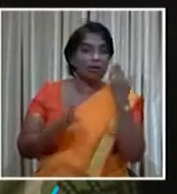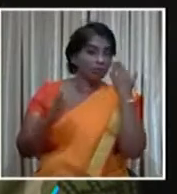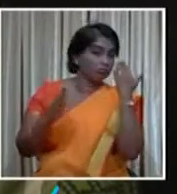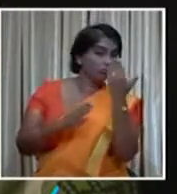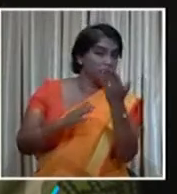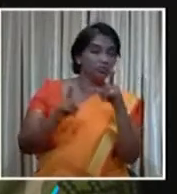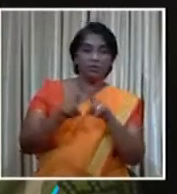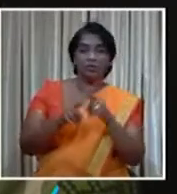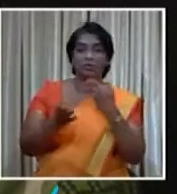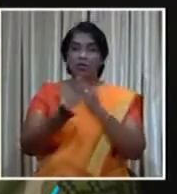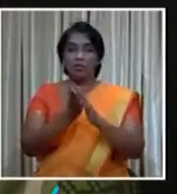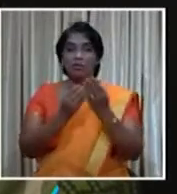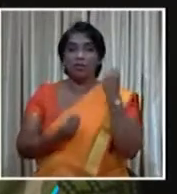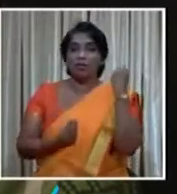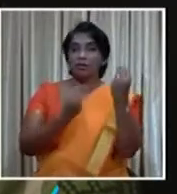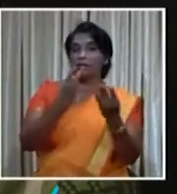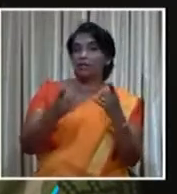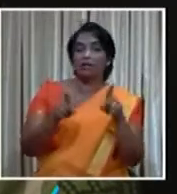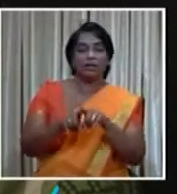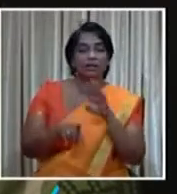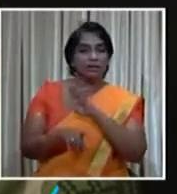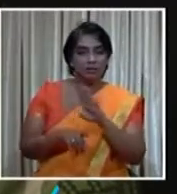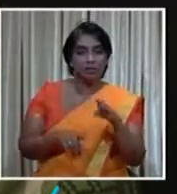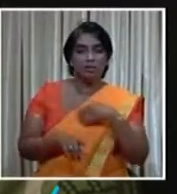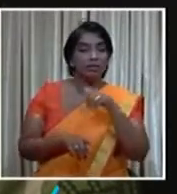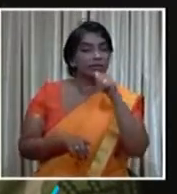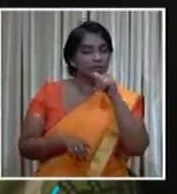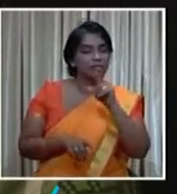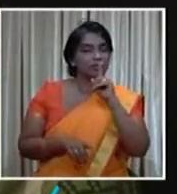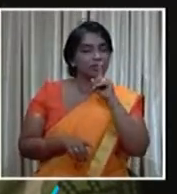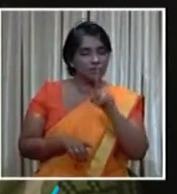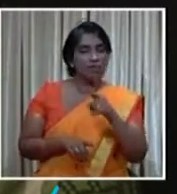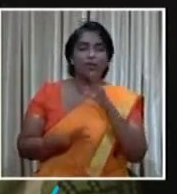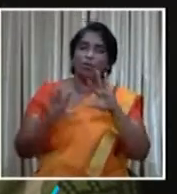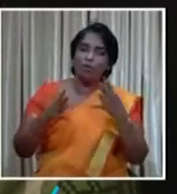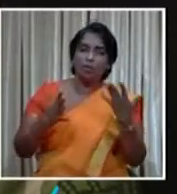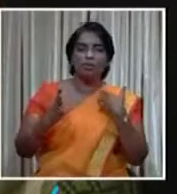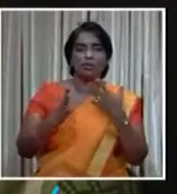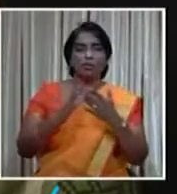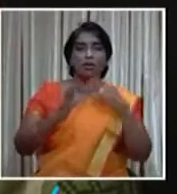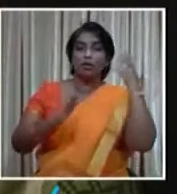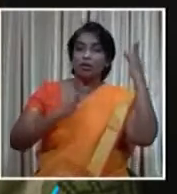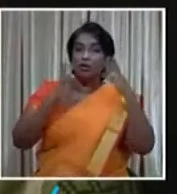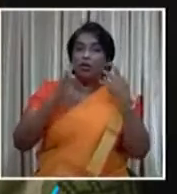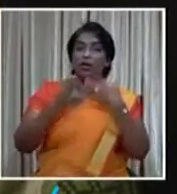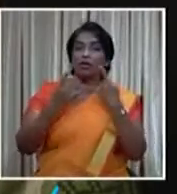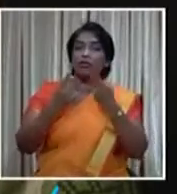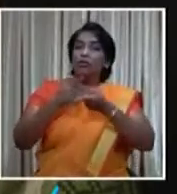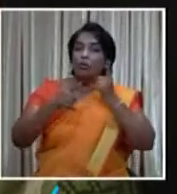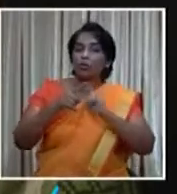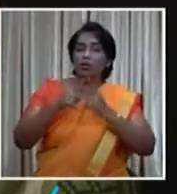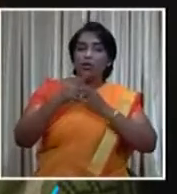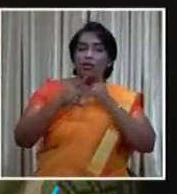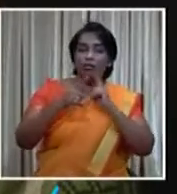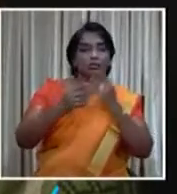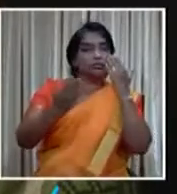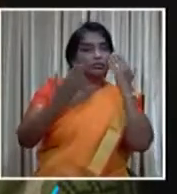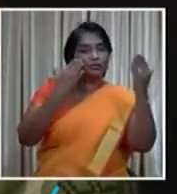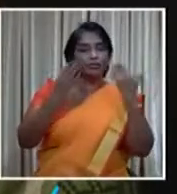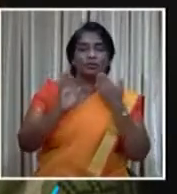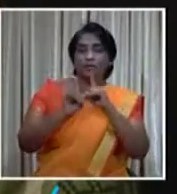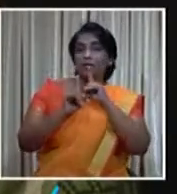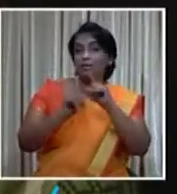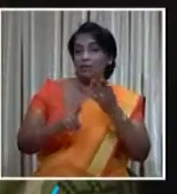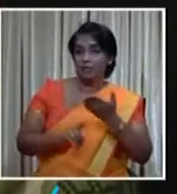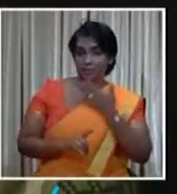ආකර්ෂණීය සහන පැකේජ් ලබා දීමට නොවන බව සනාථ කිරීමට ඕනෑතරම් ජාත්‍යන්තර නිදර්ශක අපට මෙම සභාවේ ගෙනහැර